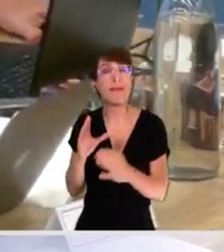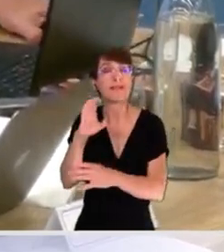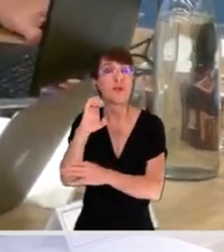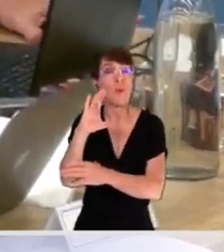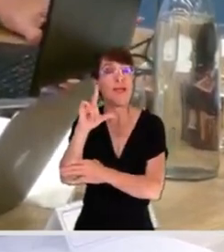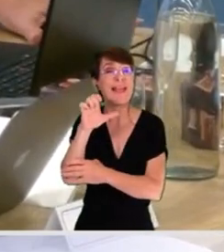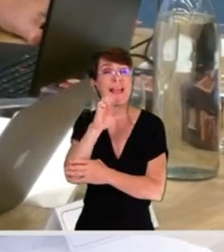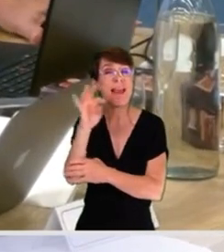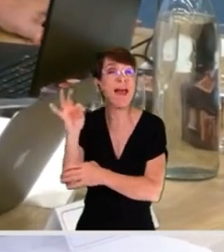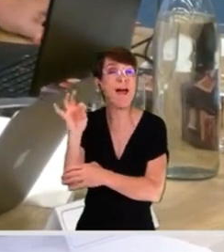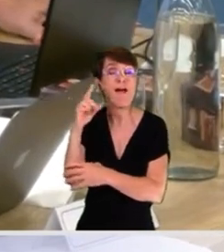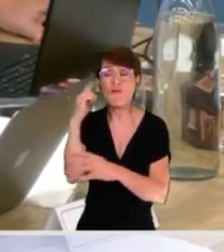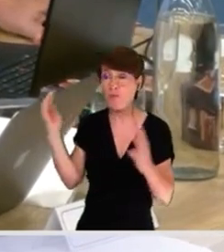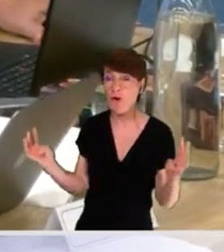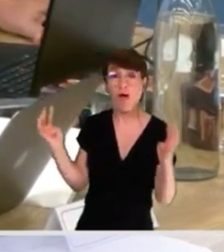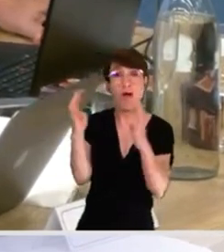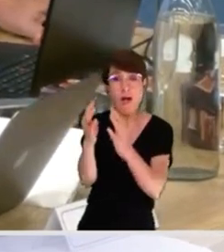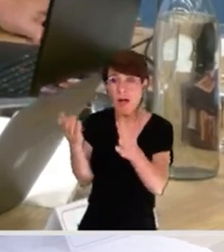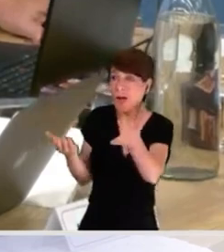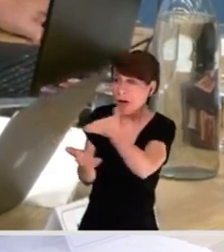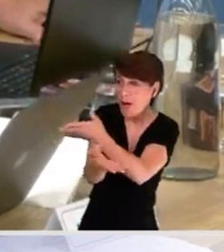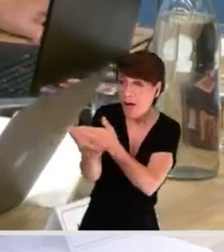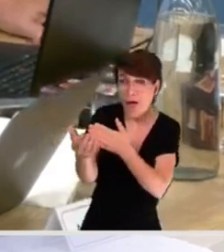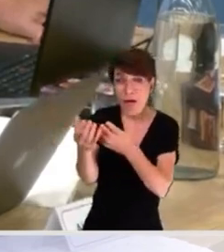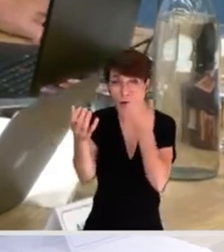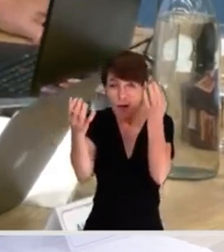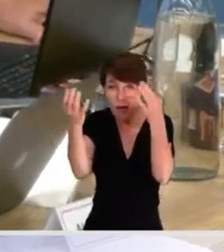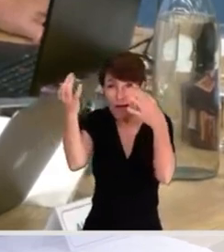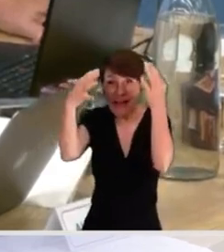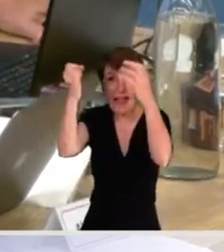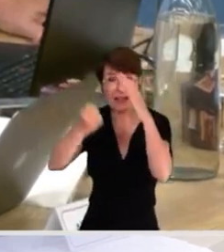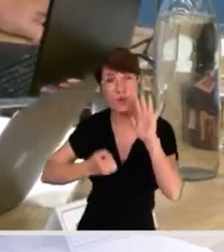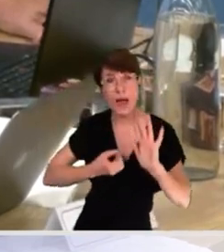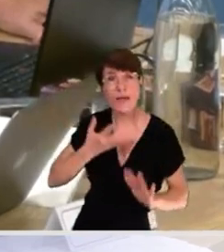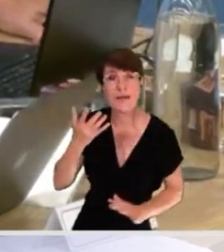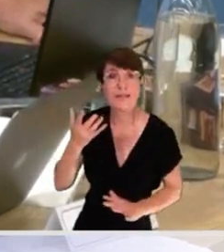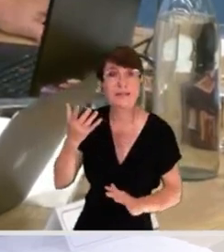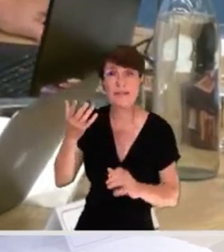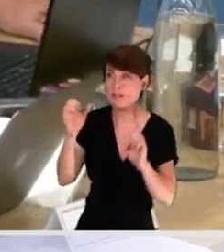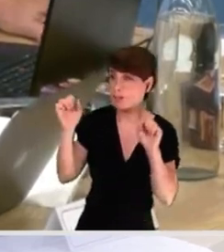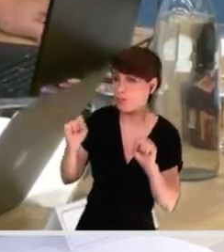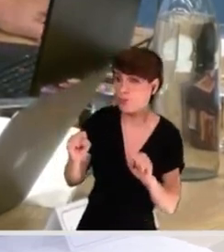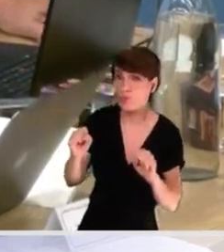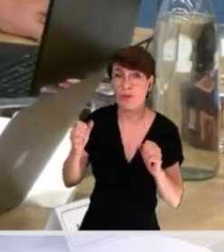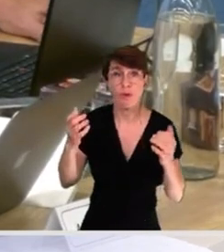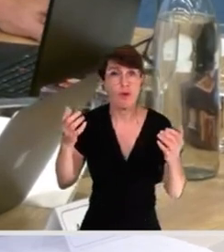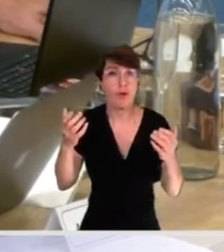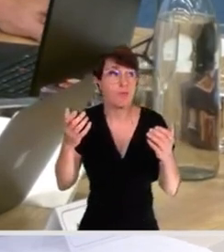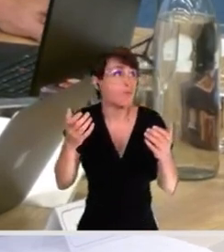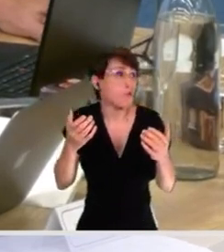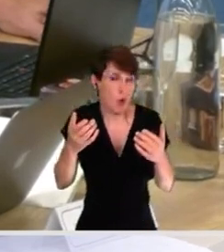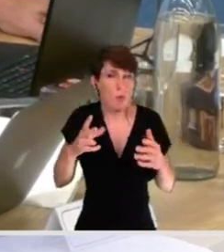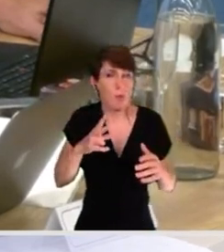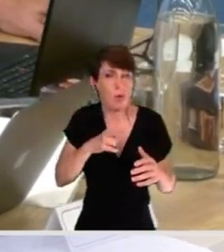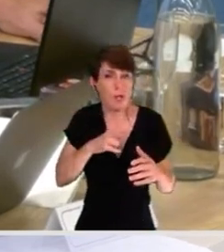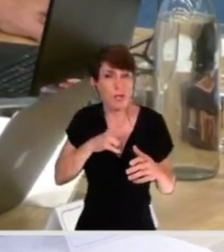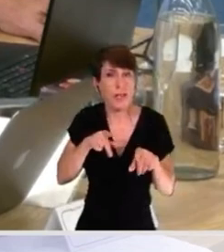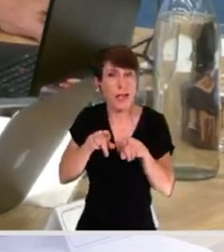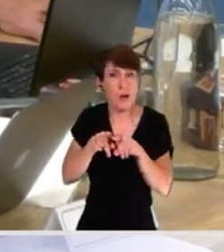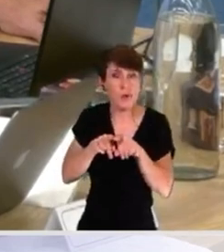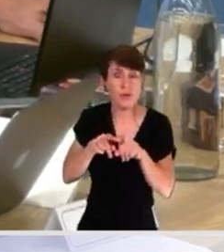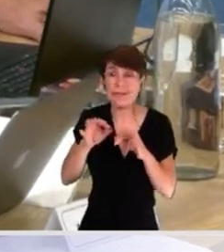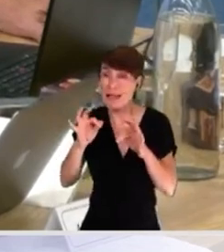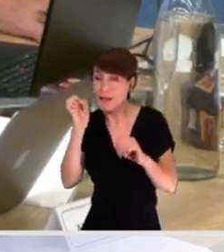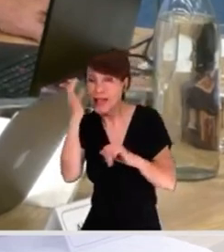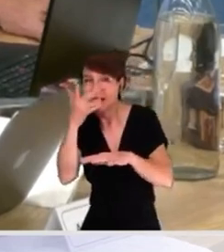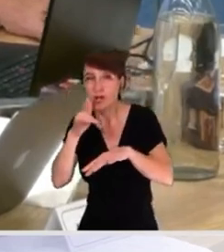d'un espace de rencontre et de création artistique, d'exploration, de tout ce qui existe maintenant, du côté sensoriel